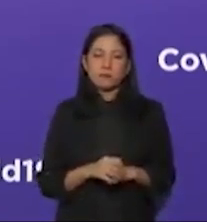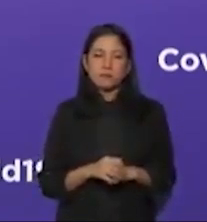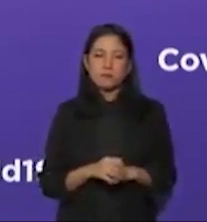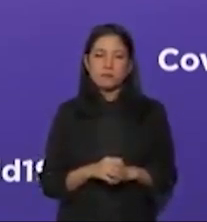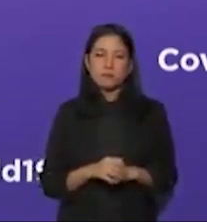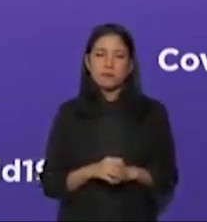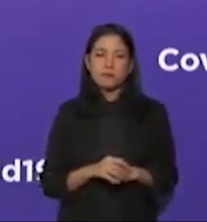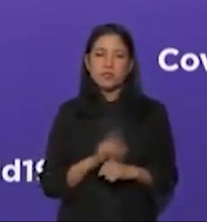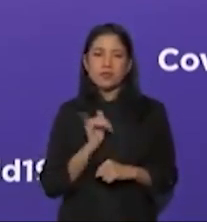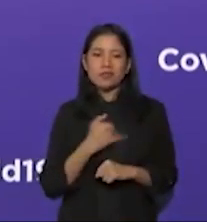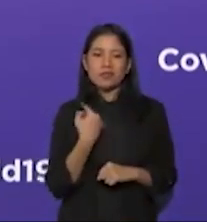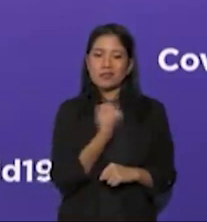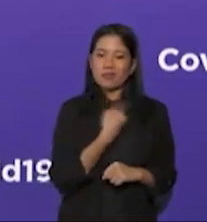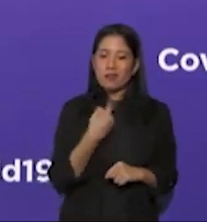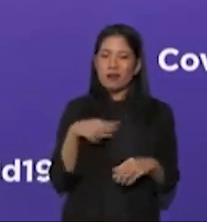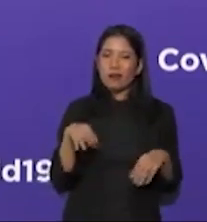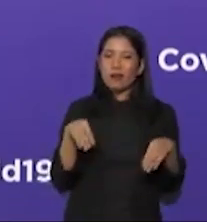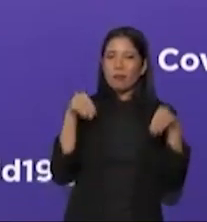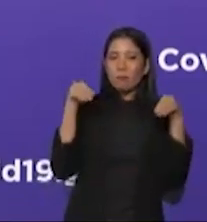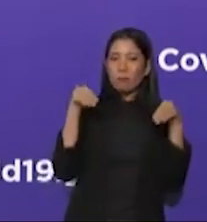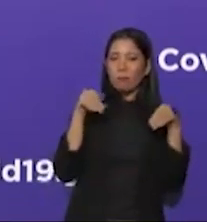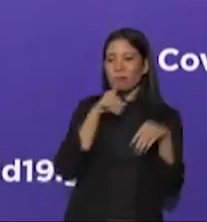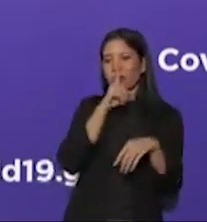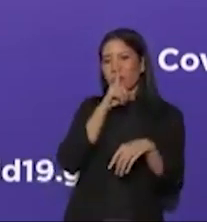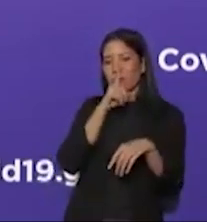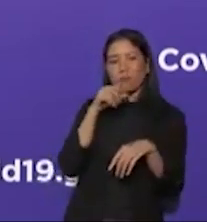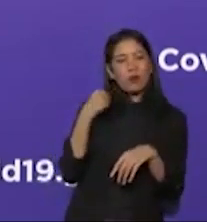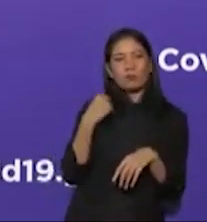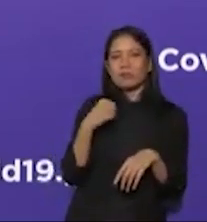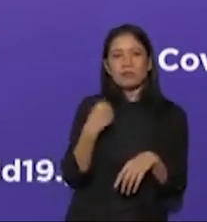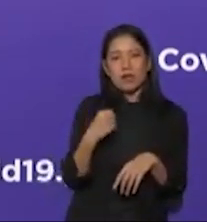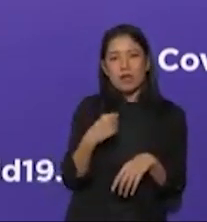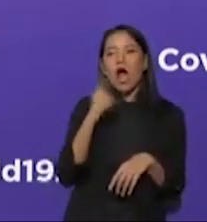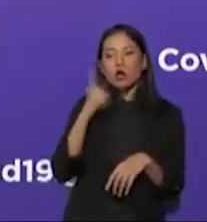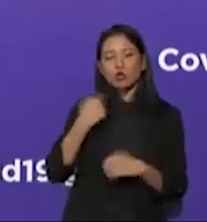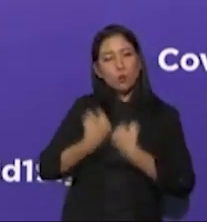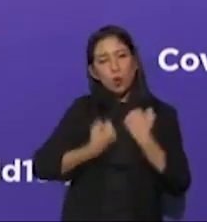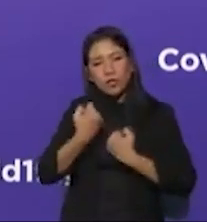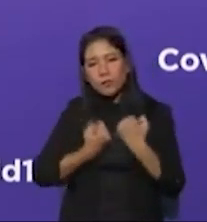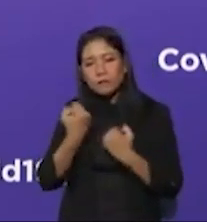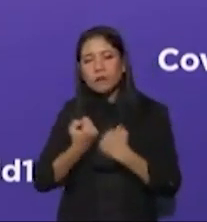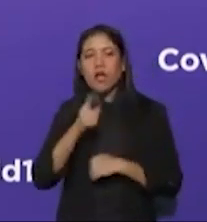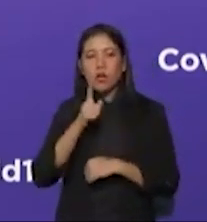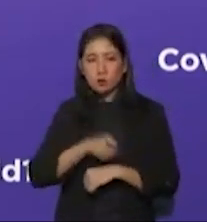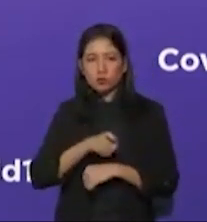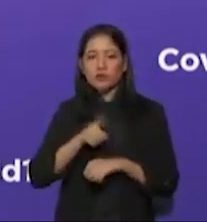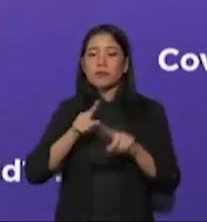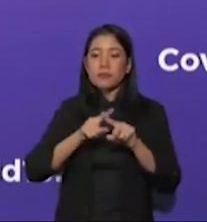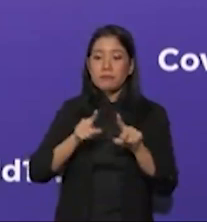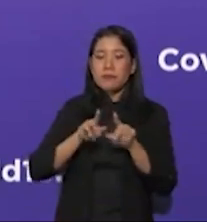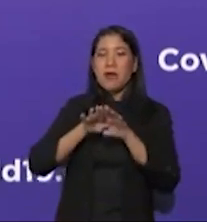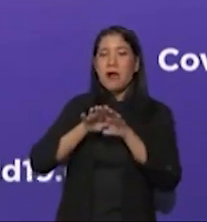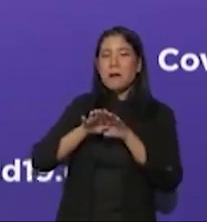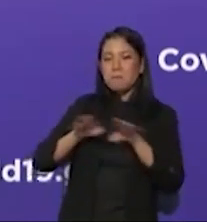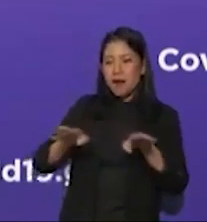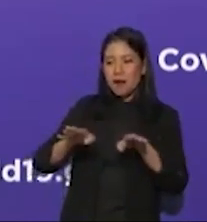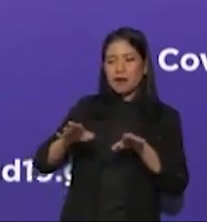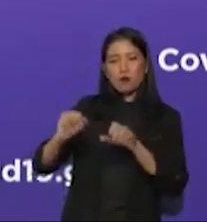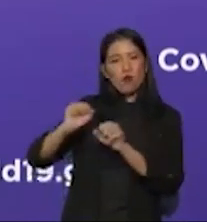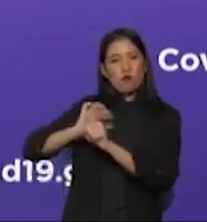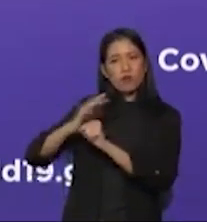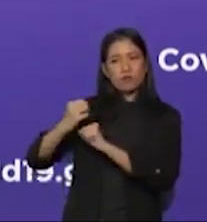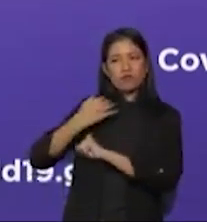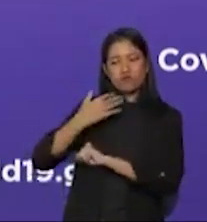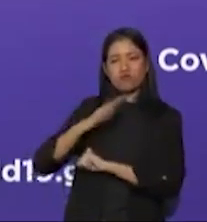tetapi juga aman dari konflik 19 Oleh karena itu gugus tugas pusat tentunya nanti